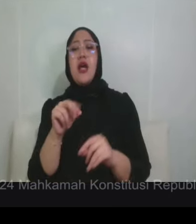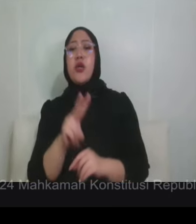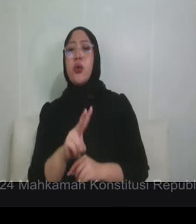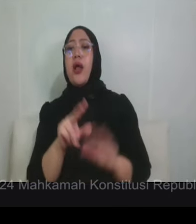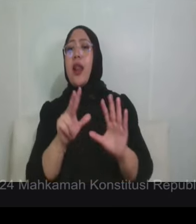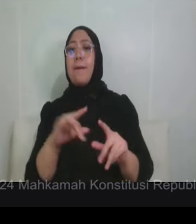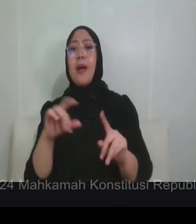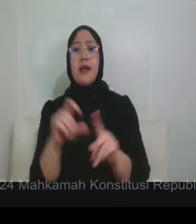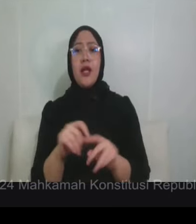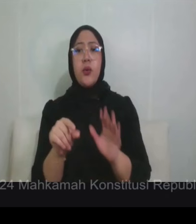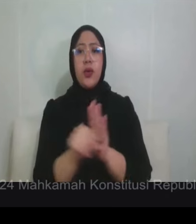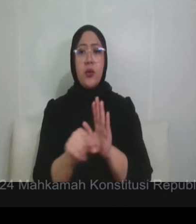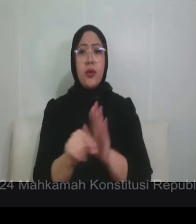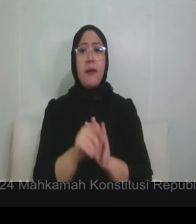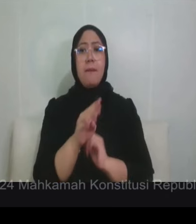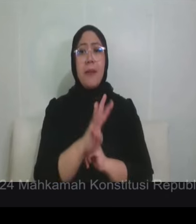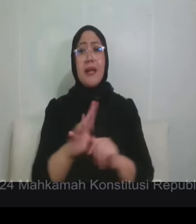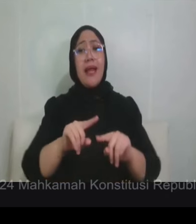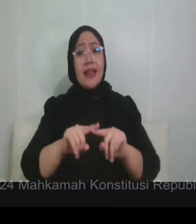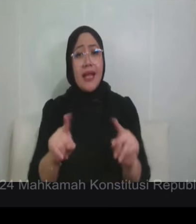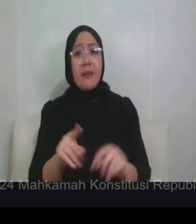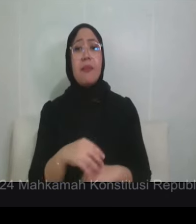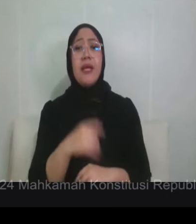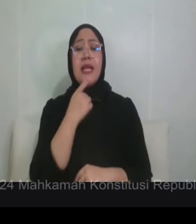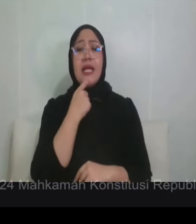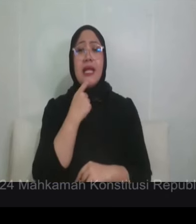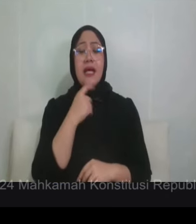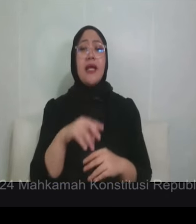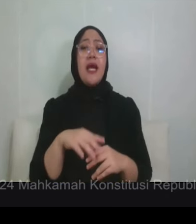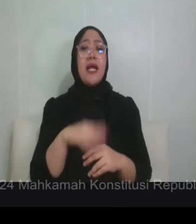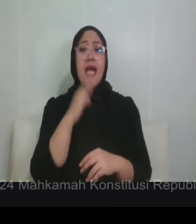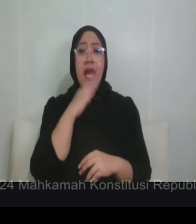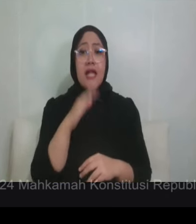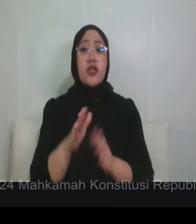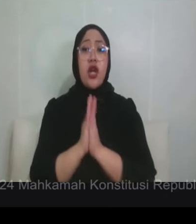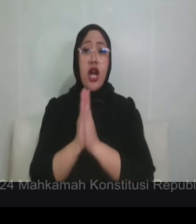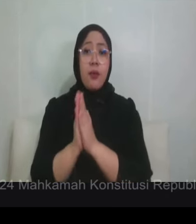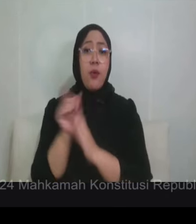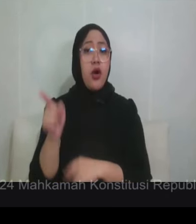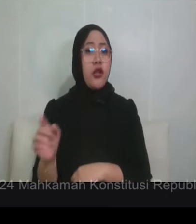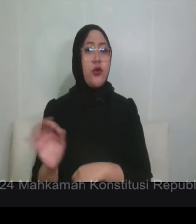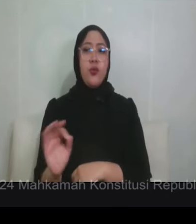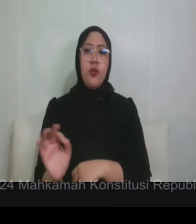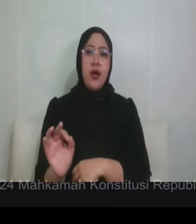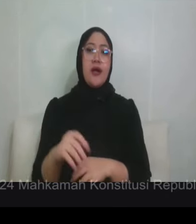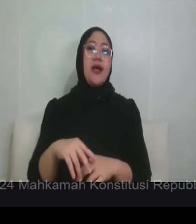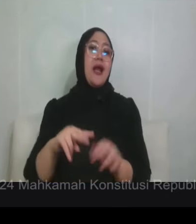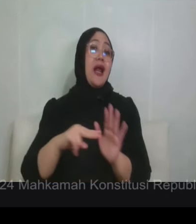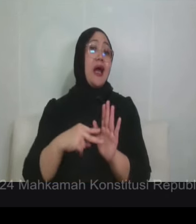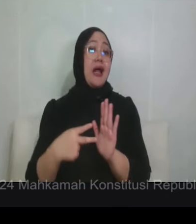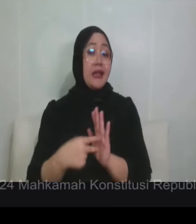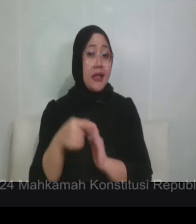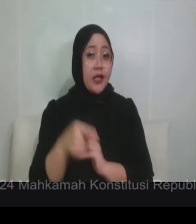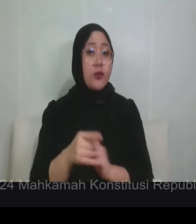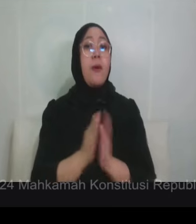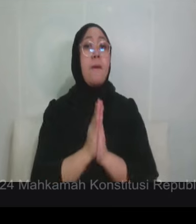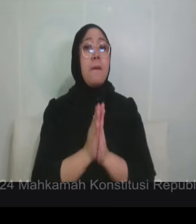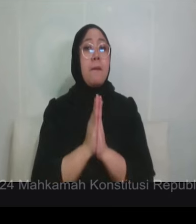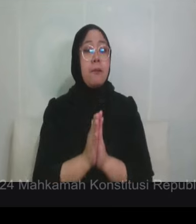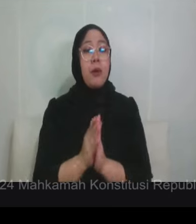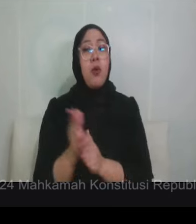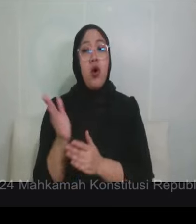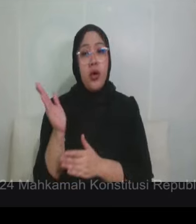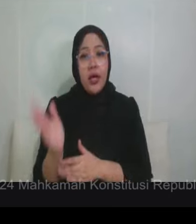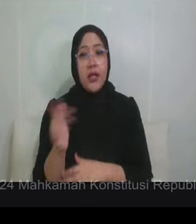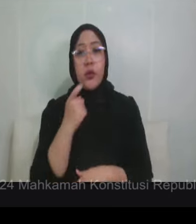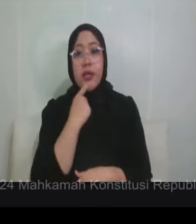1945 Namun bukan sebagaimana yang didalilkan oleh para pemohon dengan demikian menurut mahkamah permohonan para pemohon berkenaan dengan